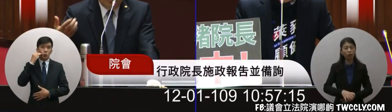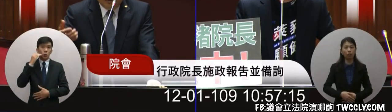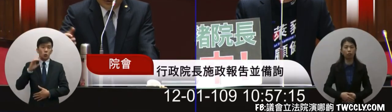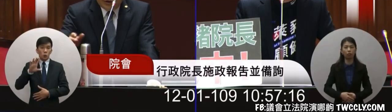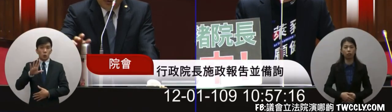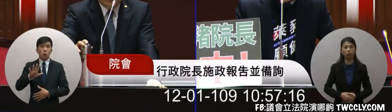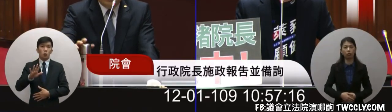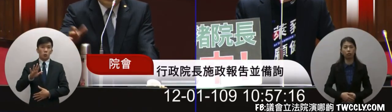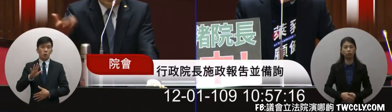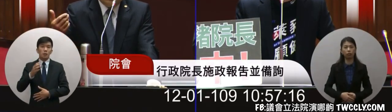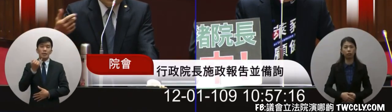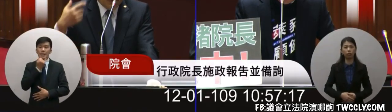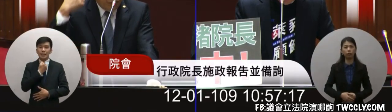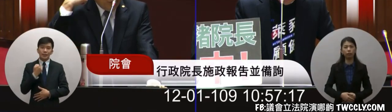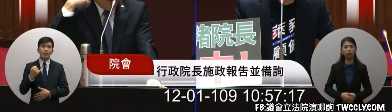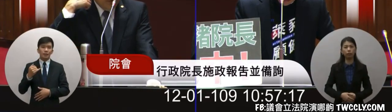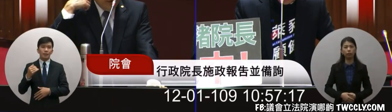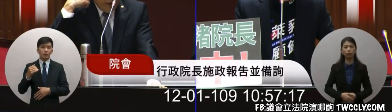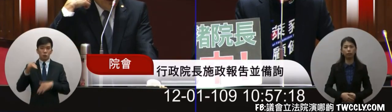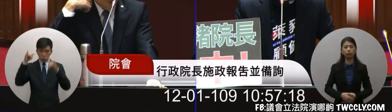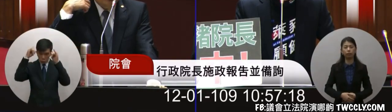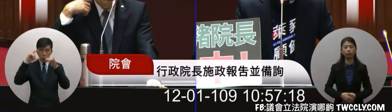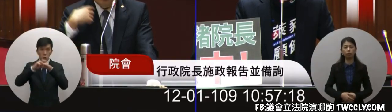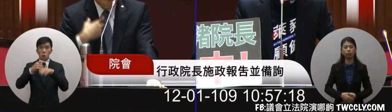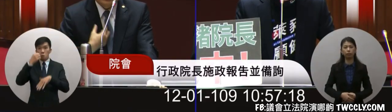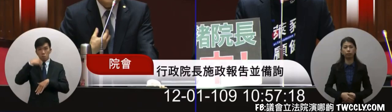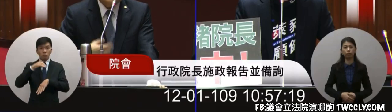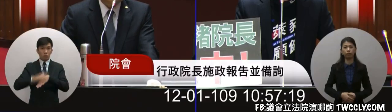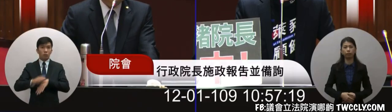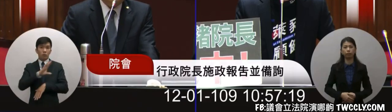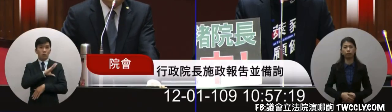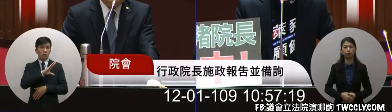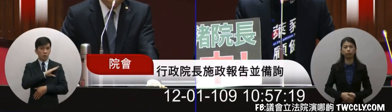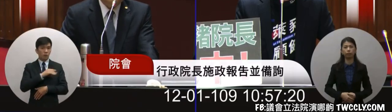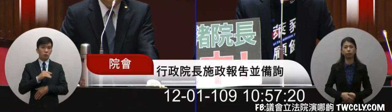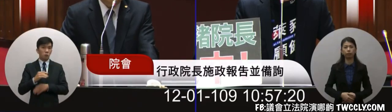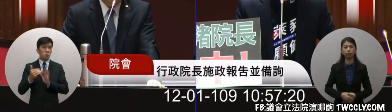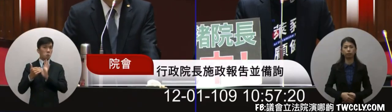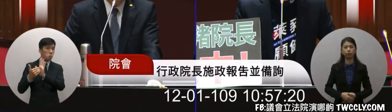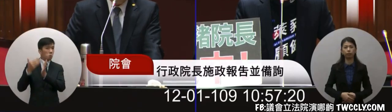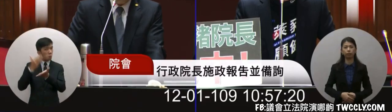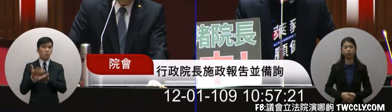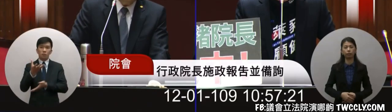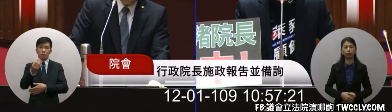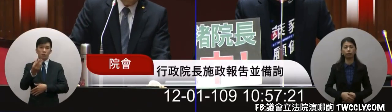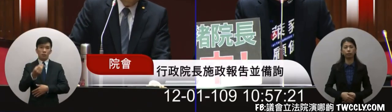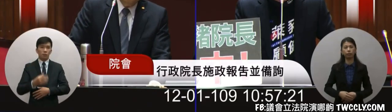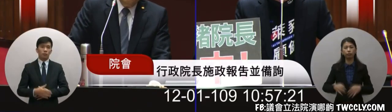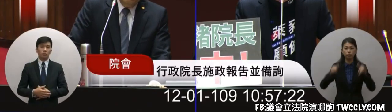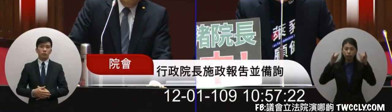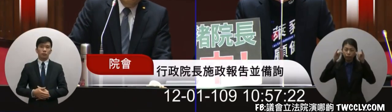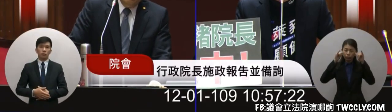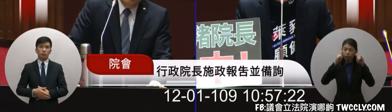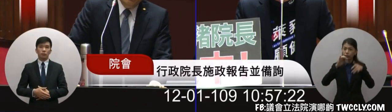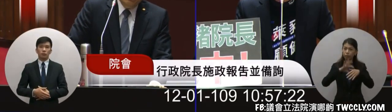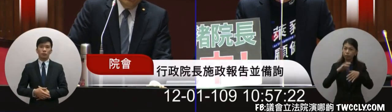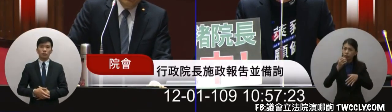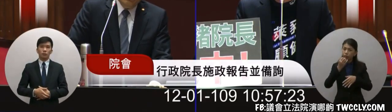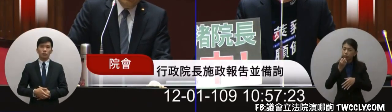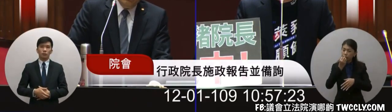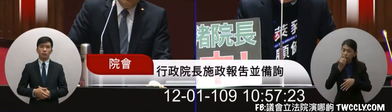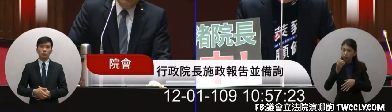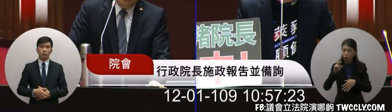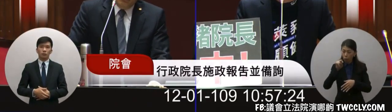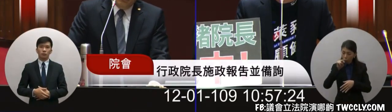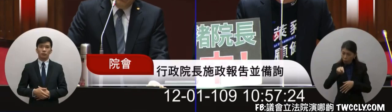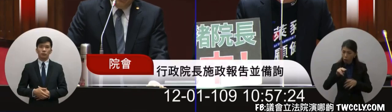有机会啊，就吃牛肉、也有，我没有禁吃牛肉。 那有在吃牛肉的时候，有看它是美国牛、